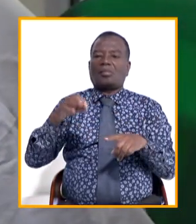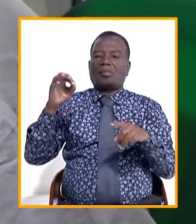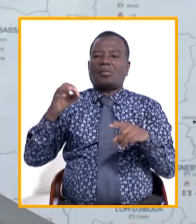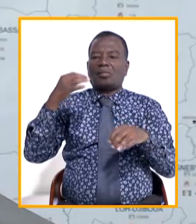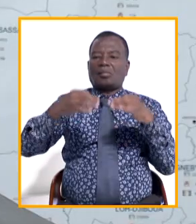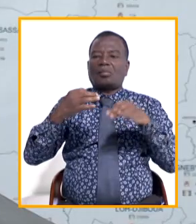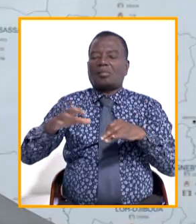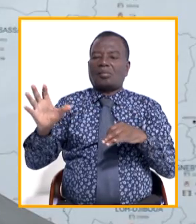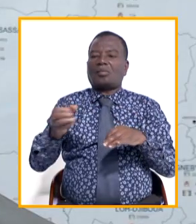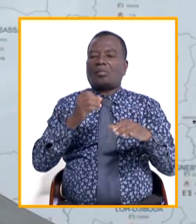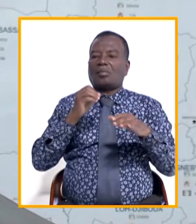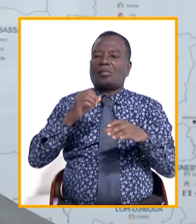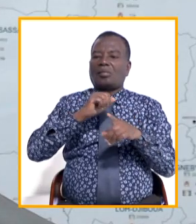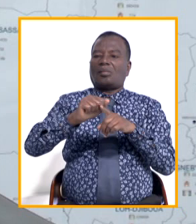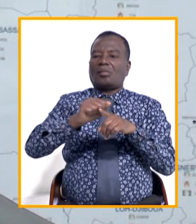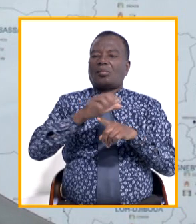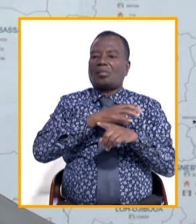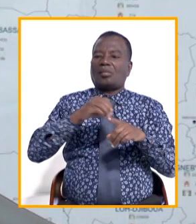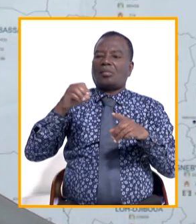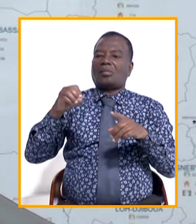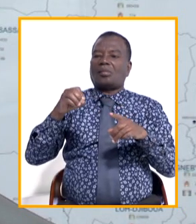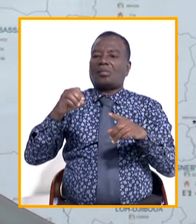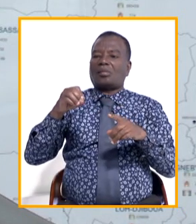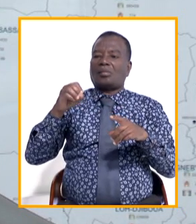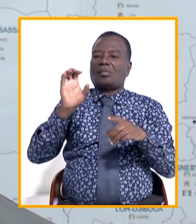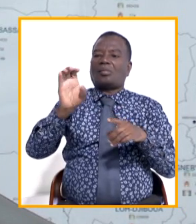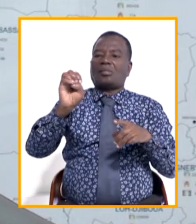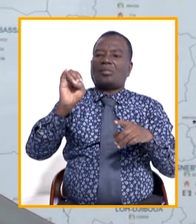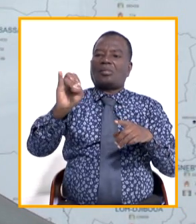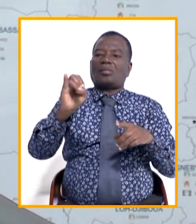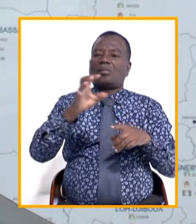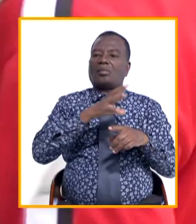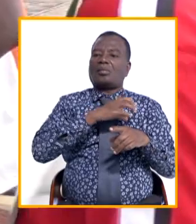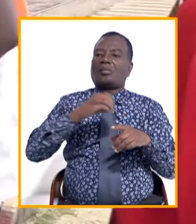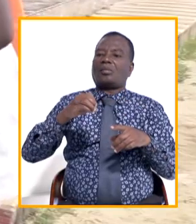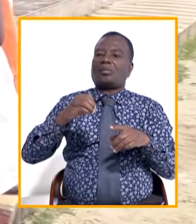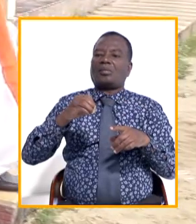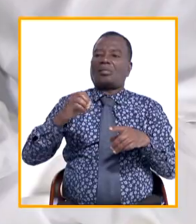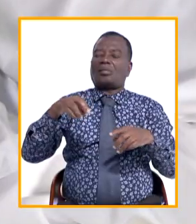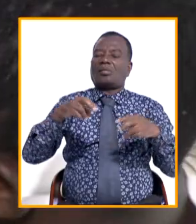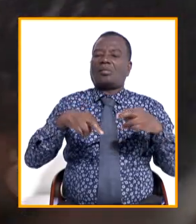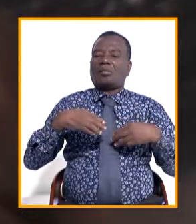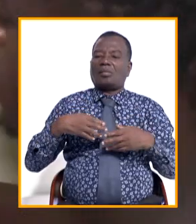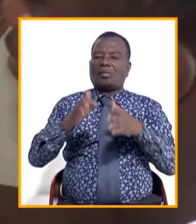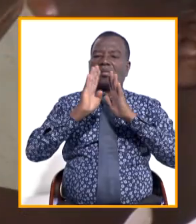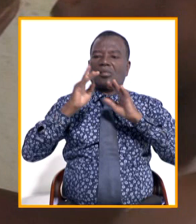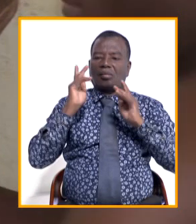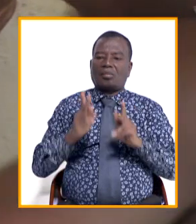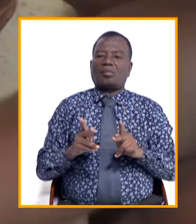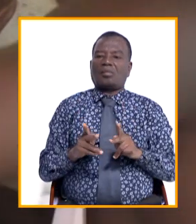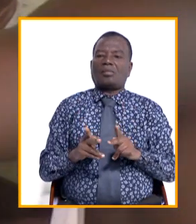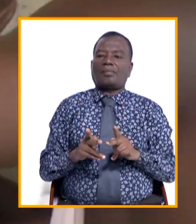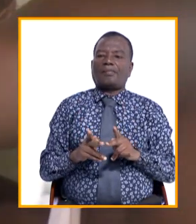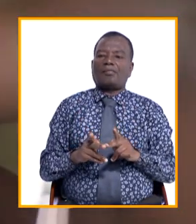rend sa décision, elle s'applique et à la CEI et au requérant. Le recours à